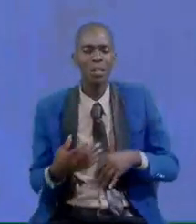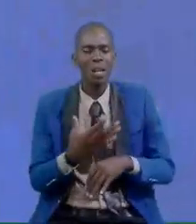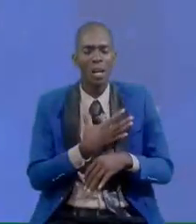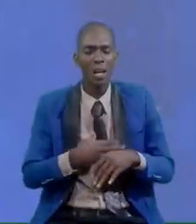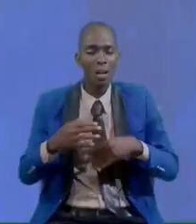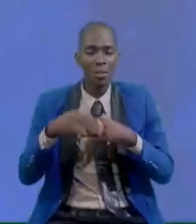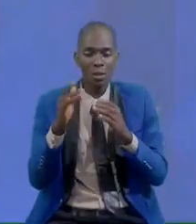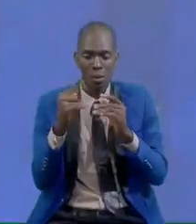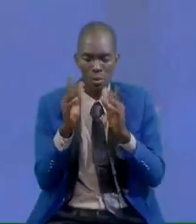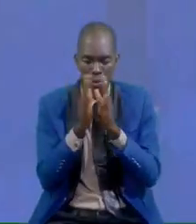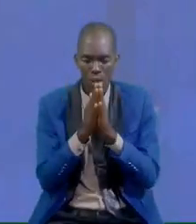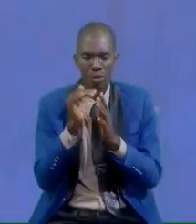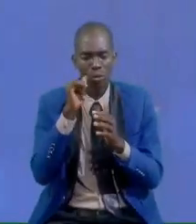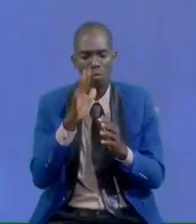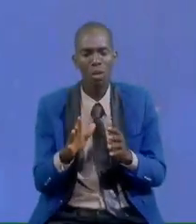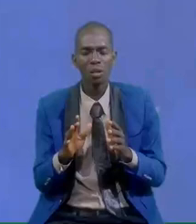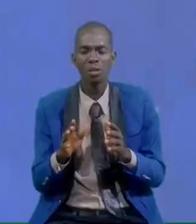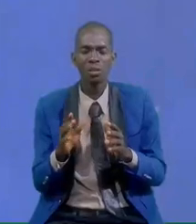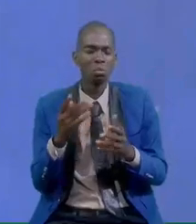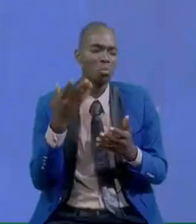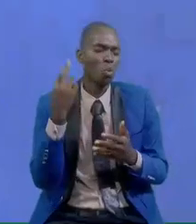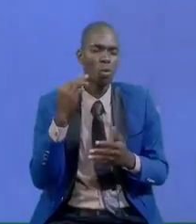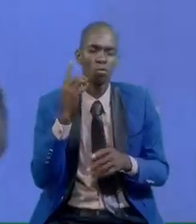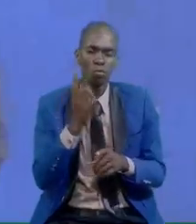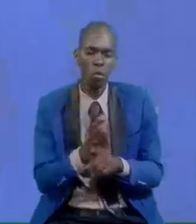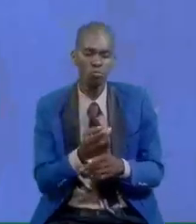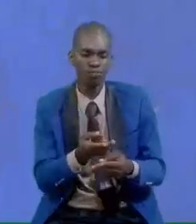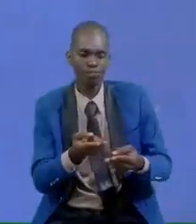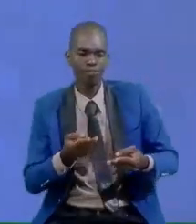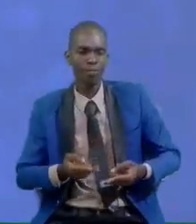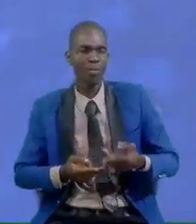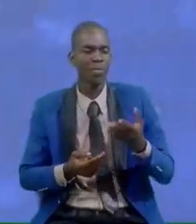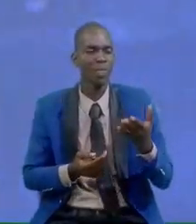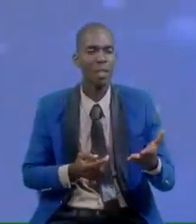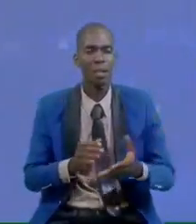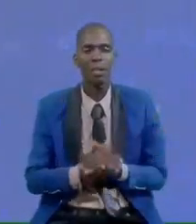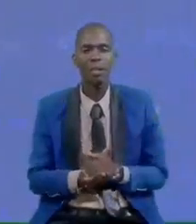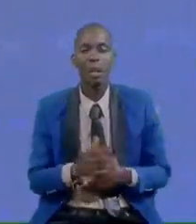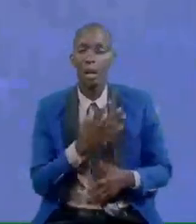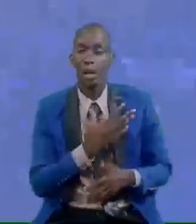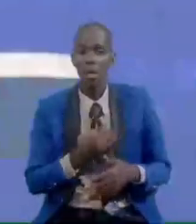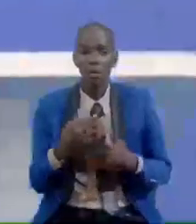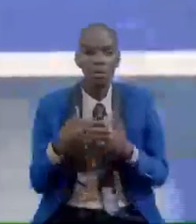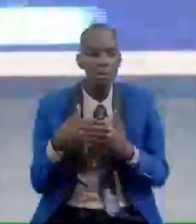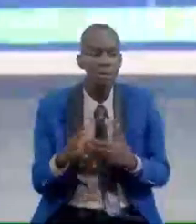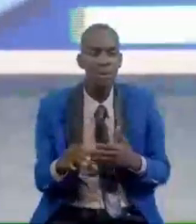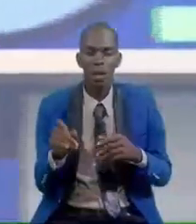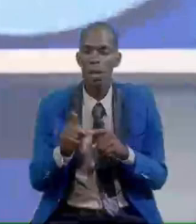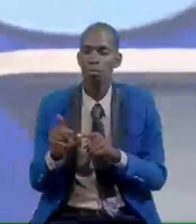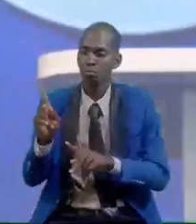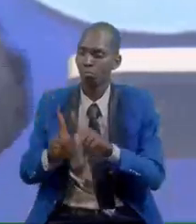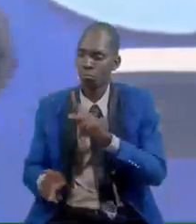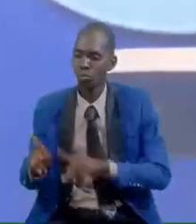dit amen. La femme était couchée là-bas. Et après, comme les